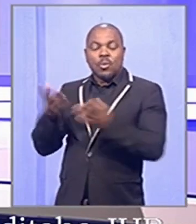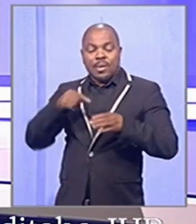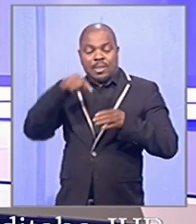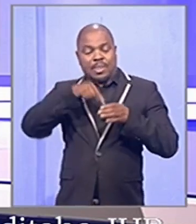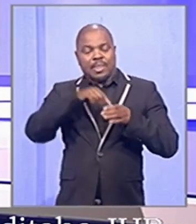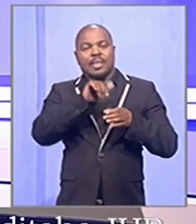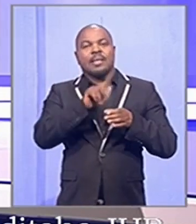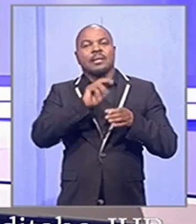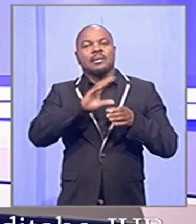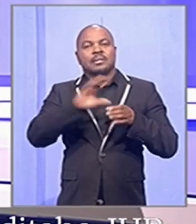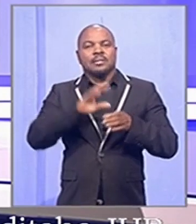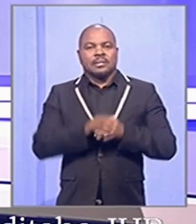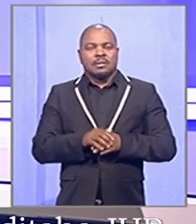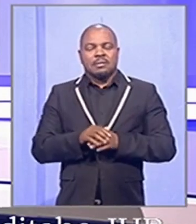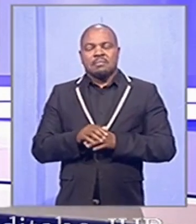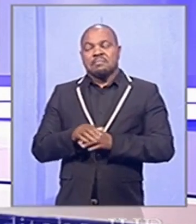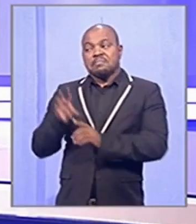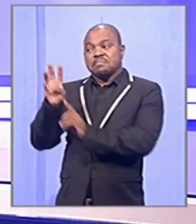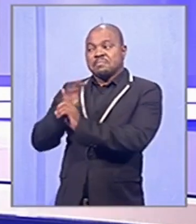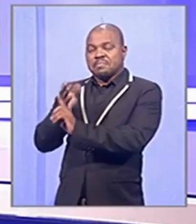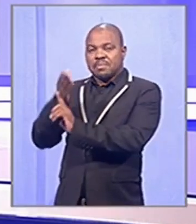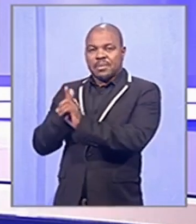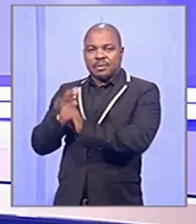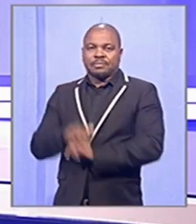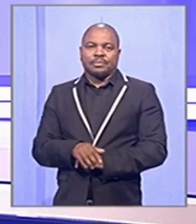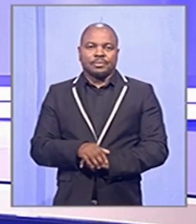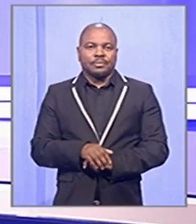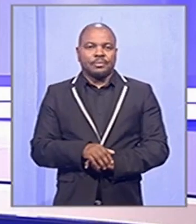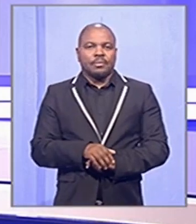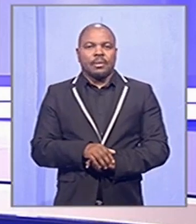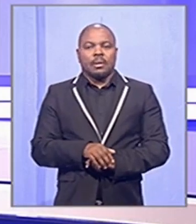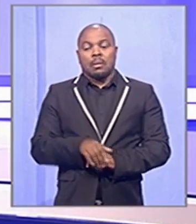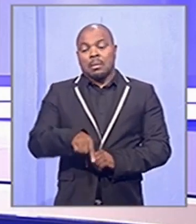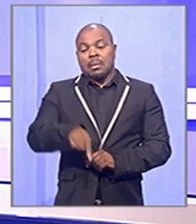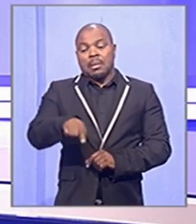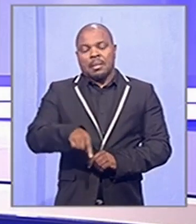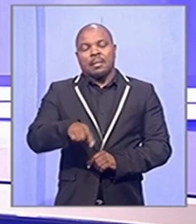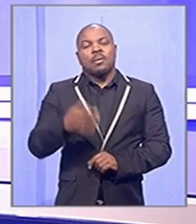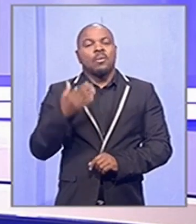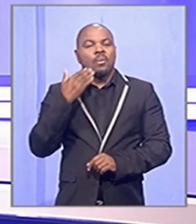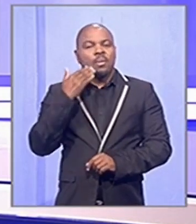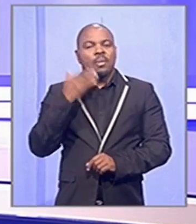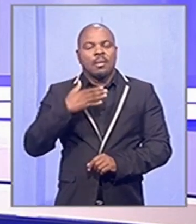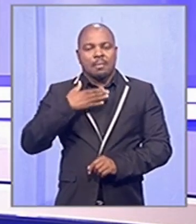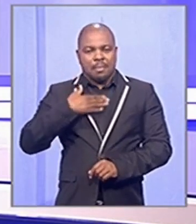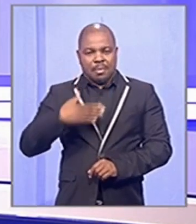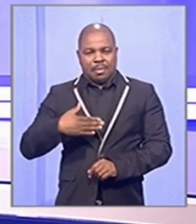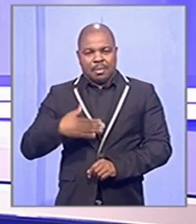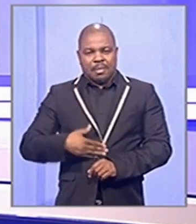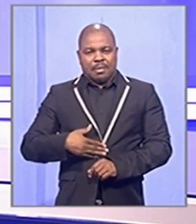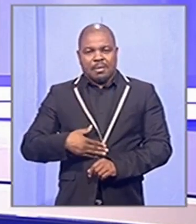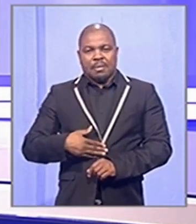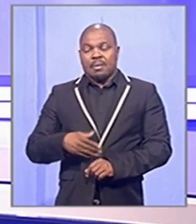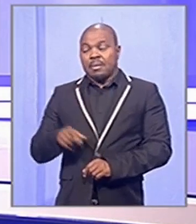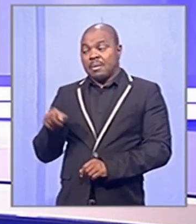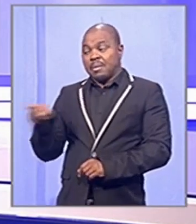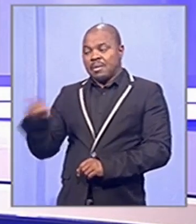wa MK Jacob Zuma o tla tobana le mehato e matla ka hare ho ANC ya